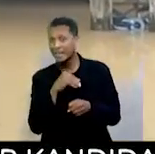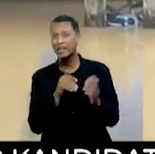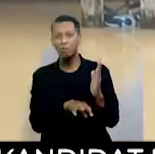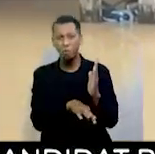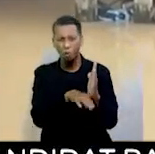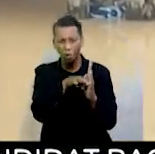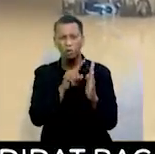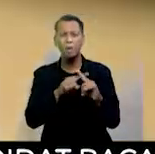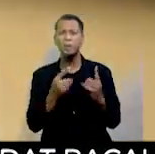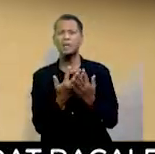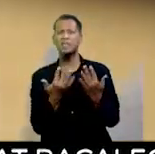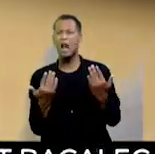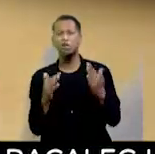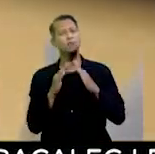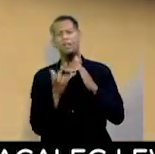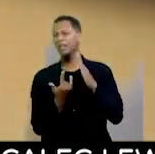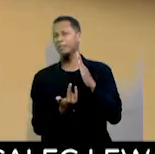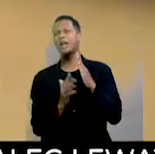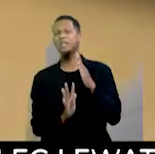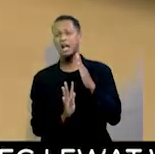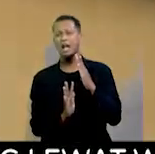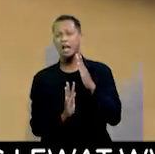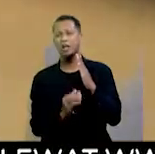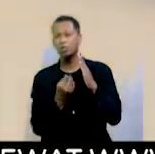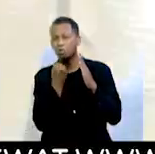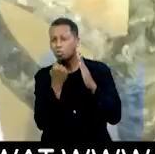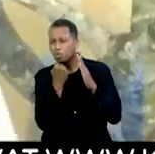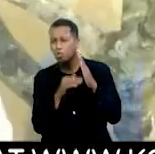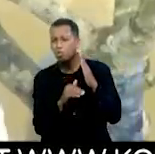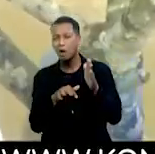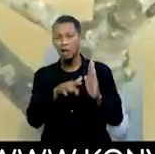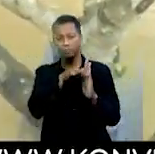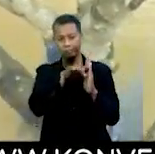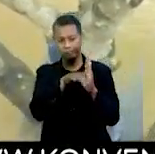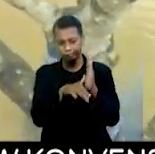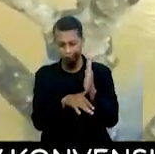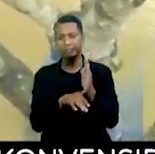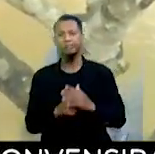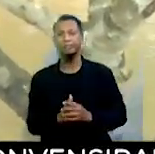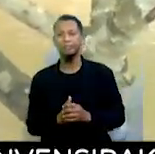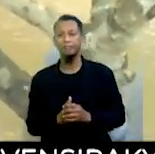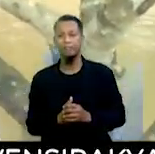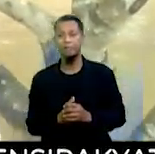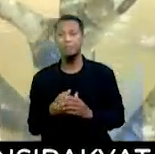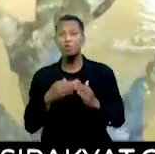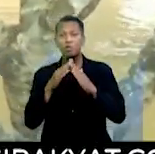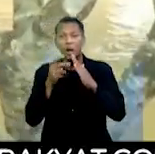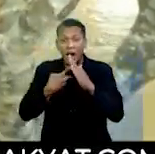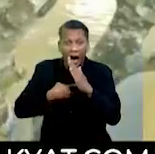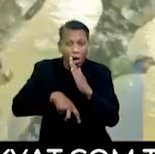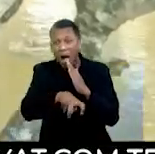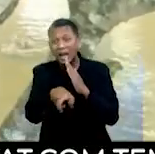sambil menjaga barang-barang berharga dan menunggu banjir surut di setiap keluar ini mau keluar tuh dari rumah ke